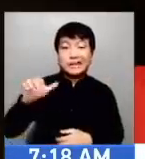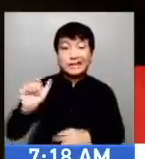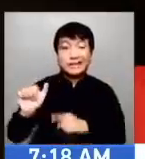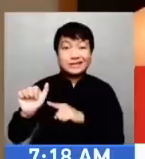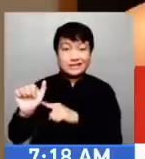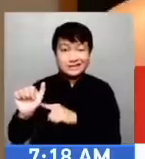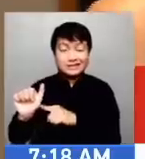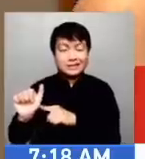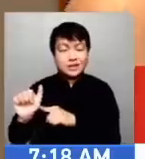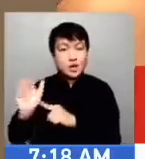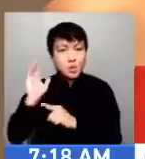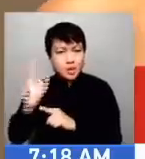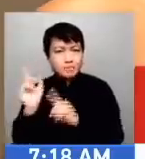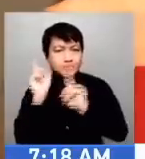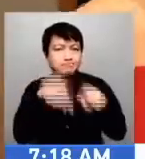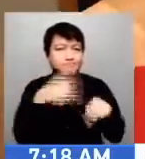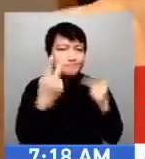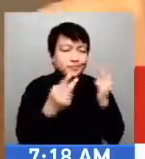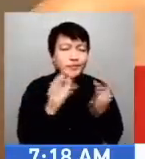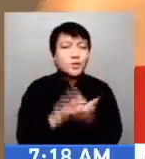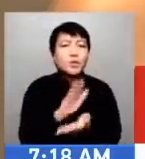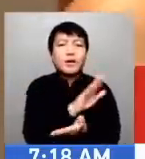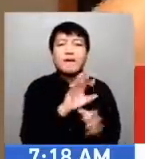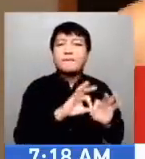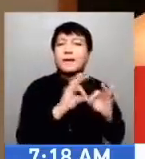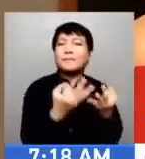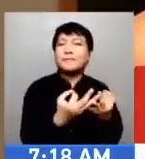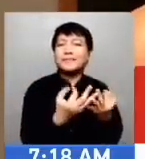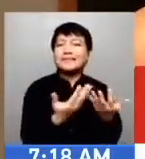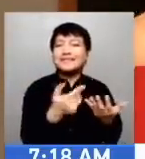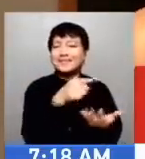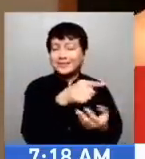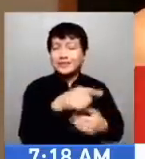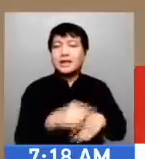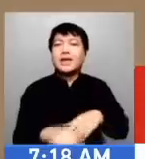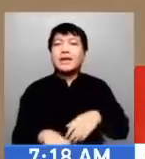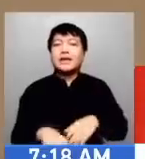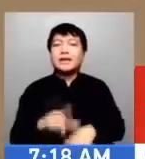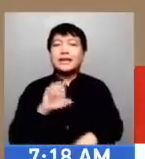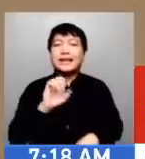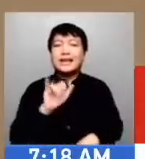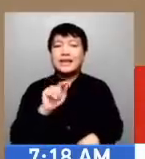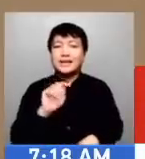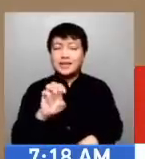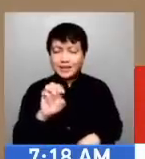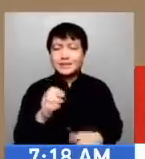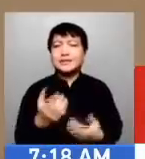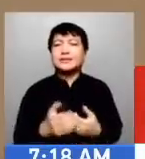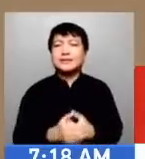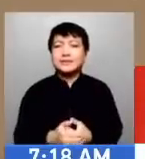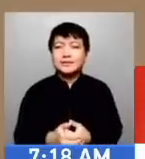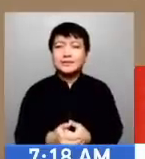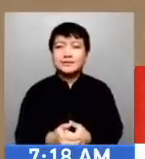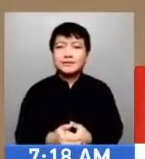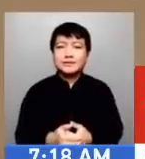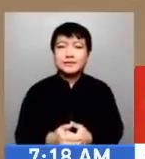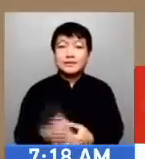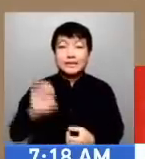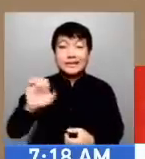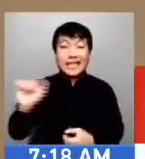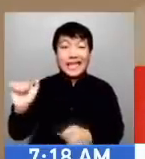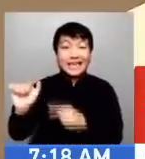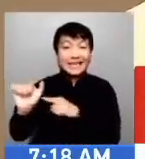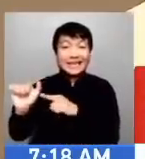Leyte, kung saan maraming beach resort. Out of the country, getaway naman ang plano ni E.A. Guzman. Ay! Saan mo